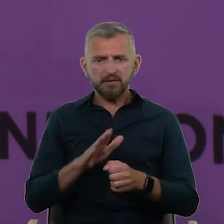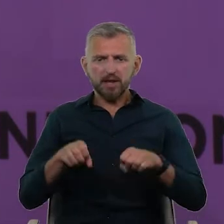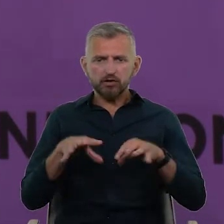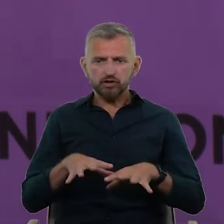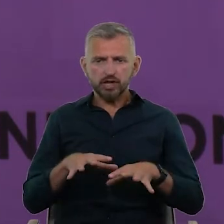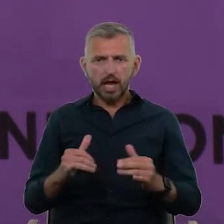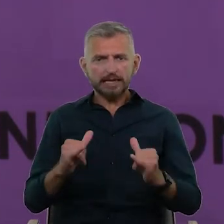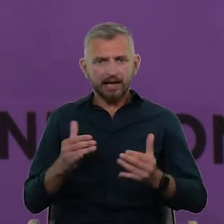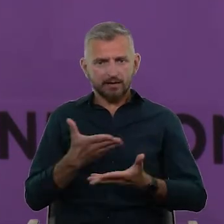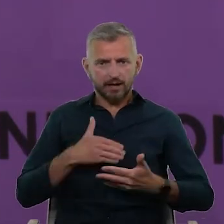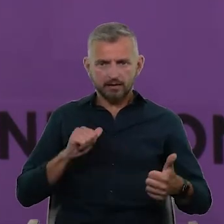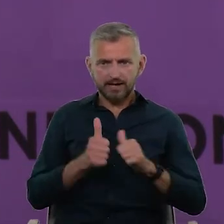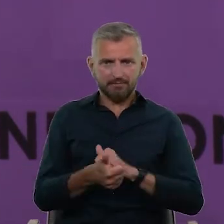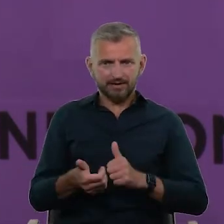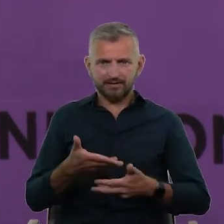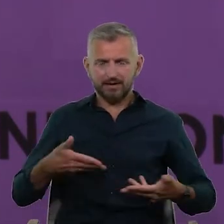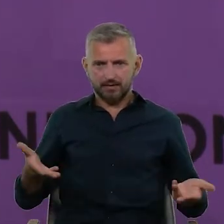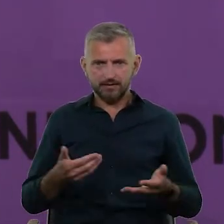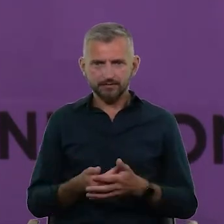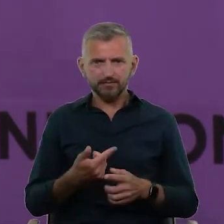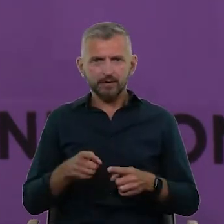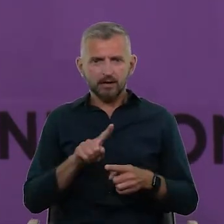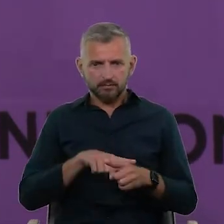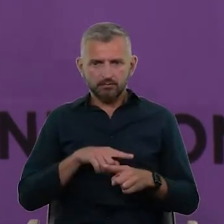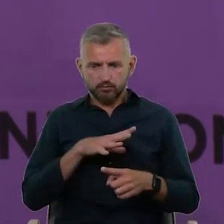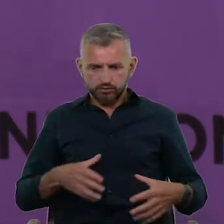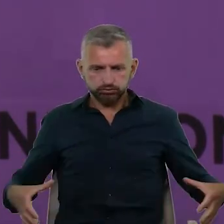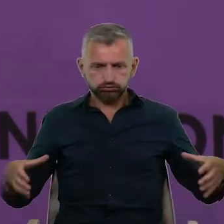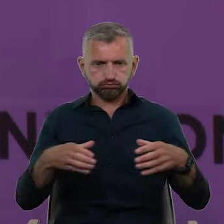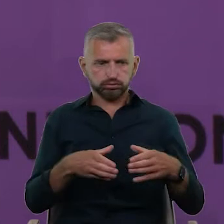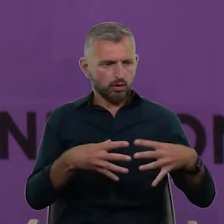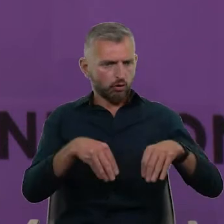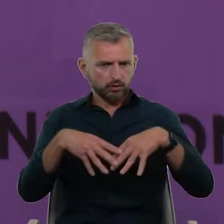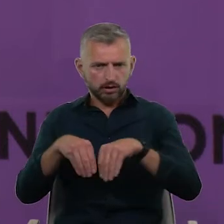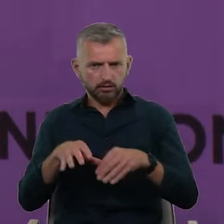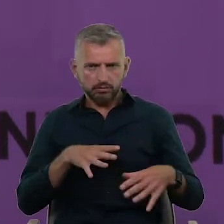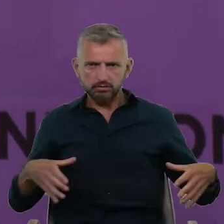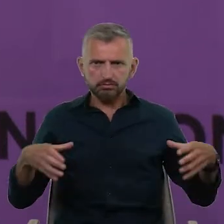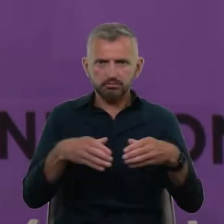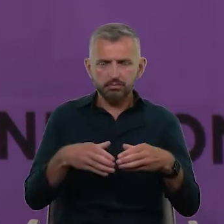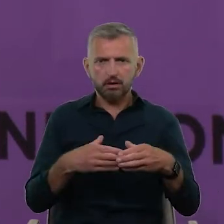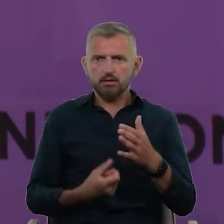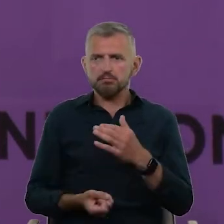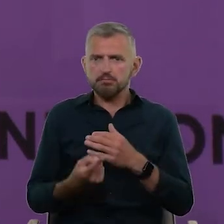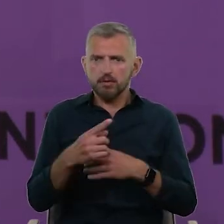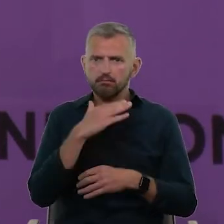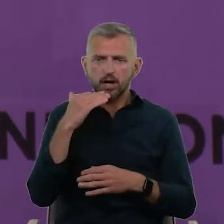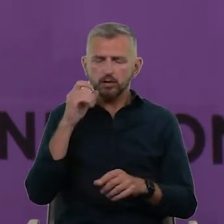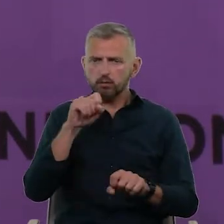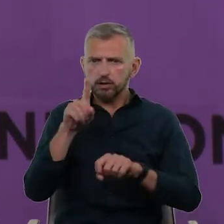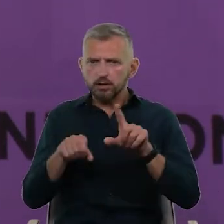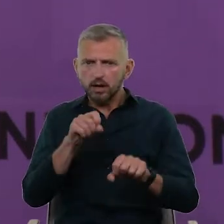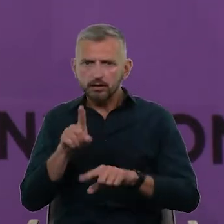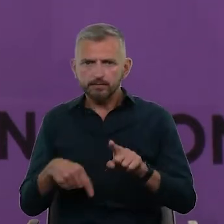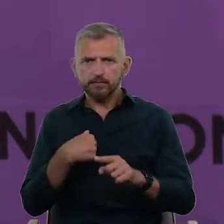От. І була це створена, це от згуртувалися родини, ми, нас подивили дуже багато питань,